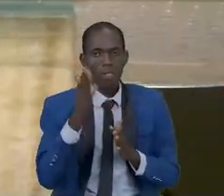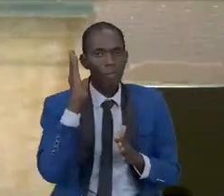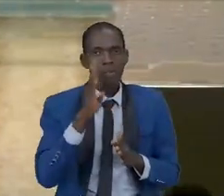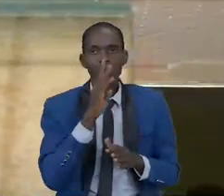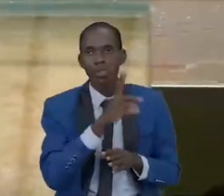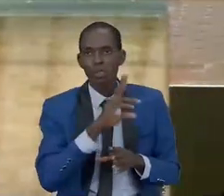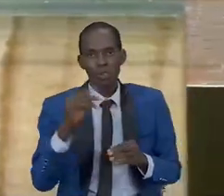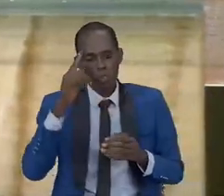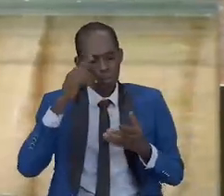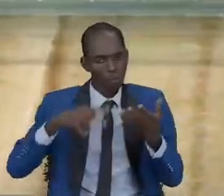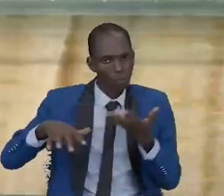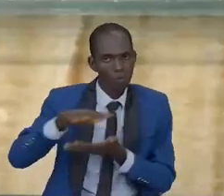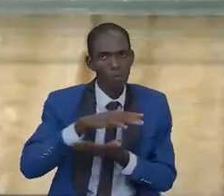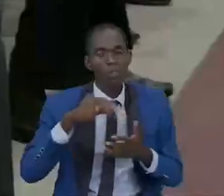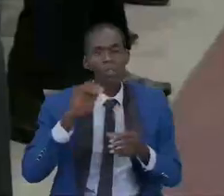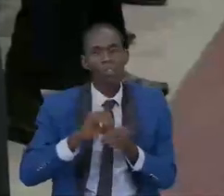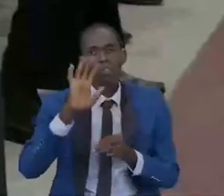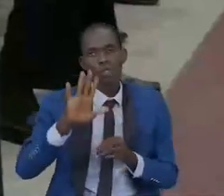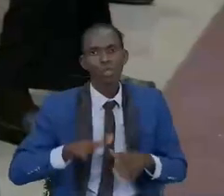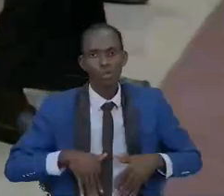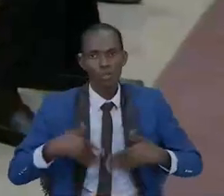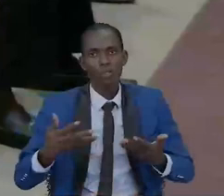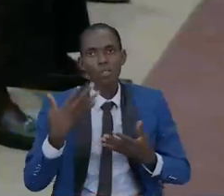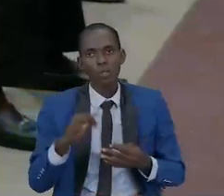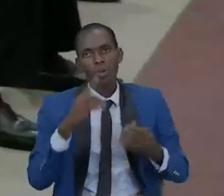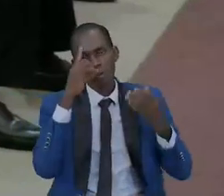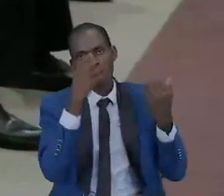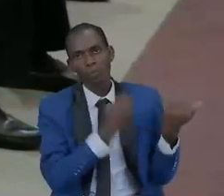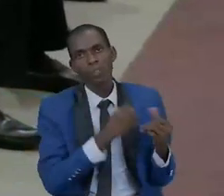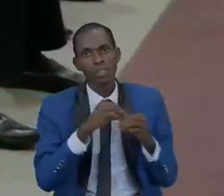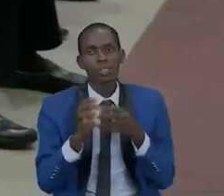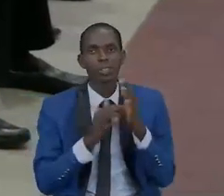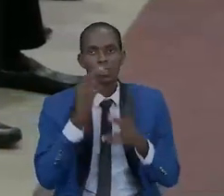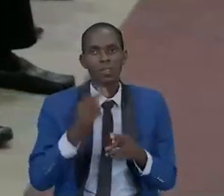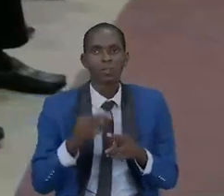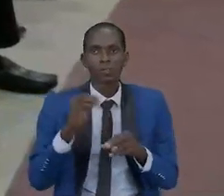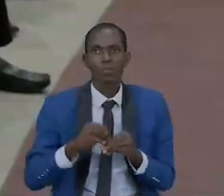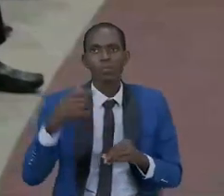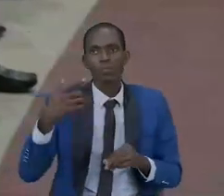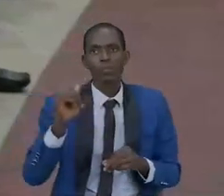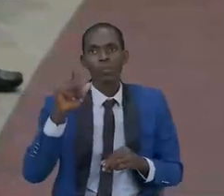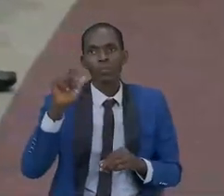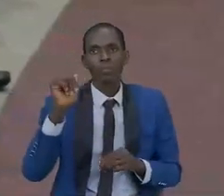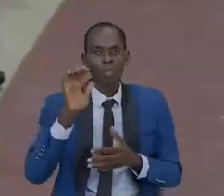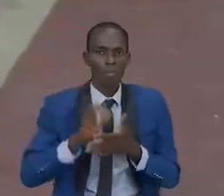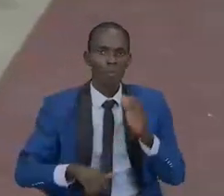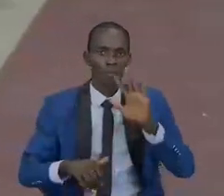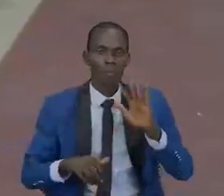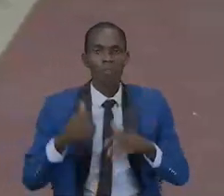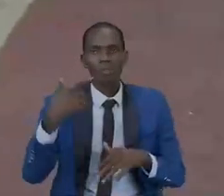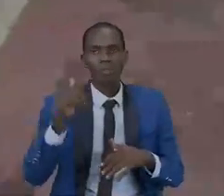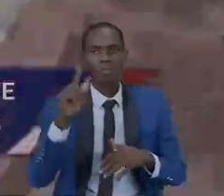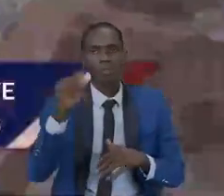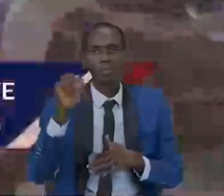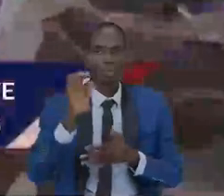dans votre profession de foi au nom de ces Galates chapitre 5 Galates